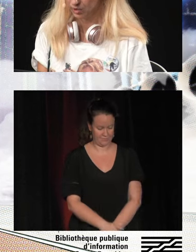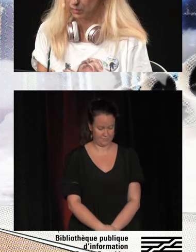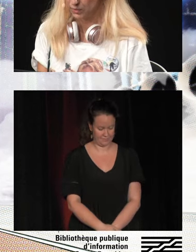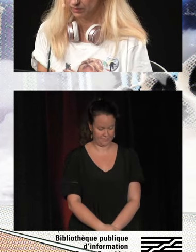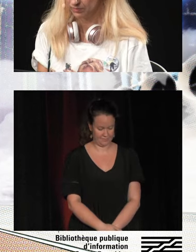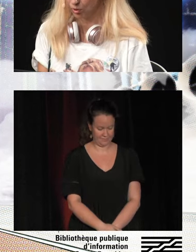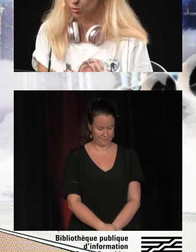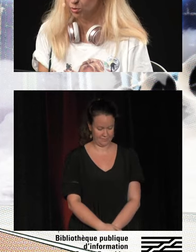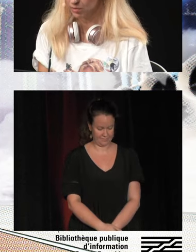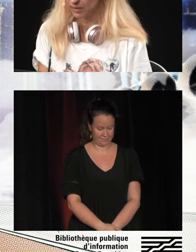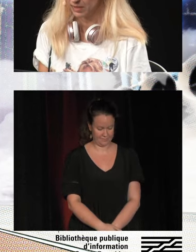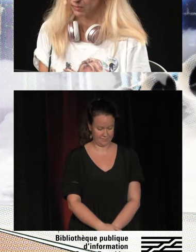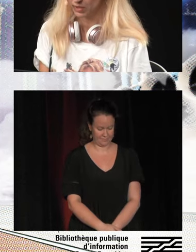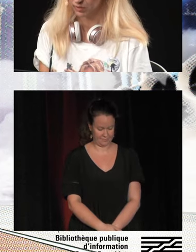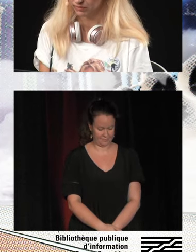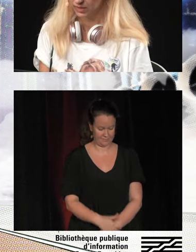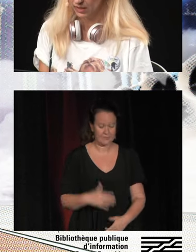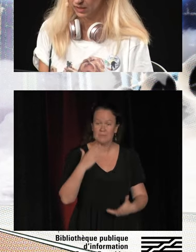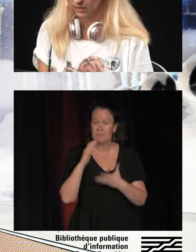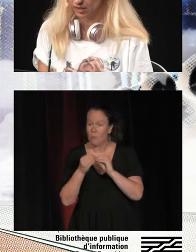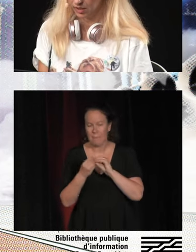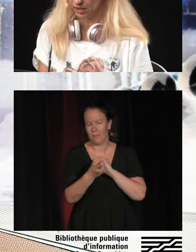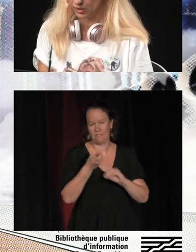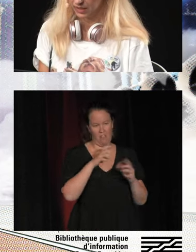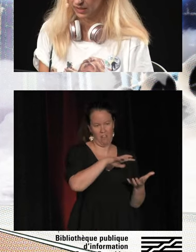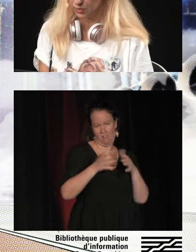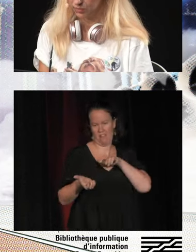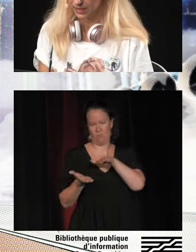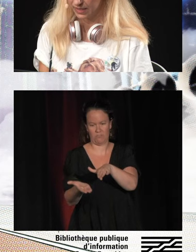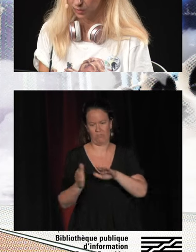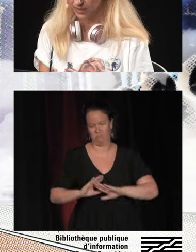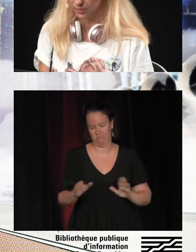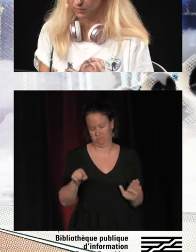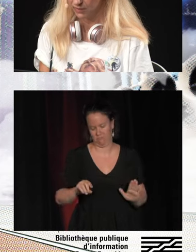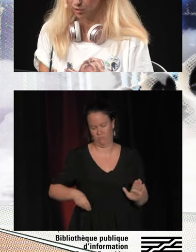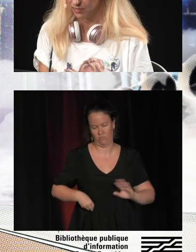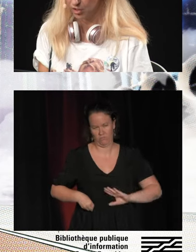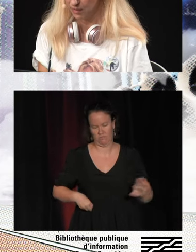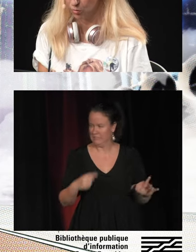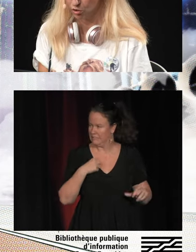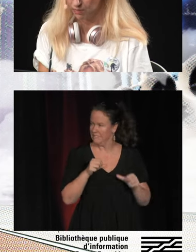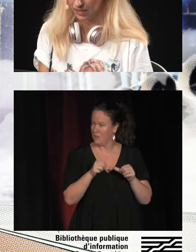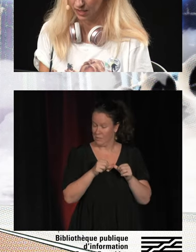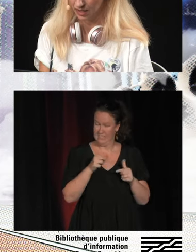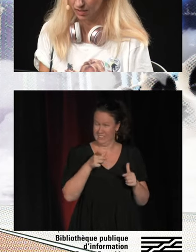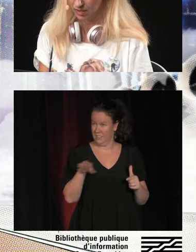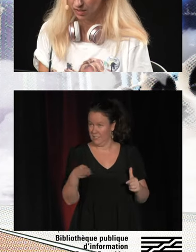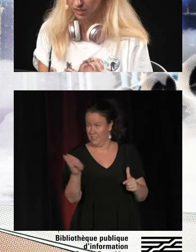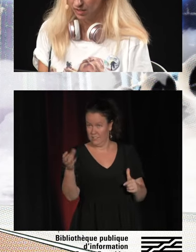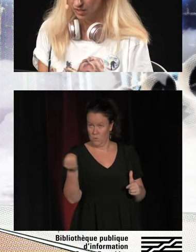C'est la faute de l'émulation. Dans le doute, blâmez l'émulation. Ok, qu'est-ce qu'on fait ? Faut que je réfléchisse à mon